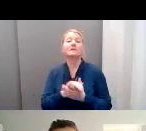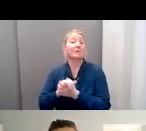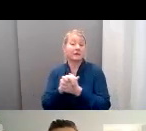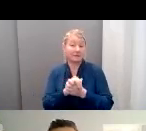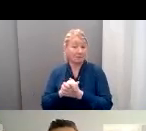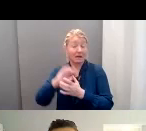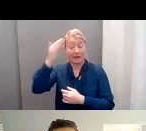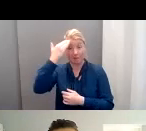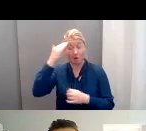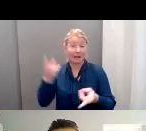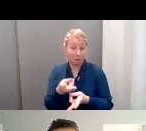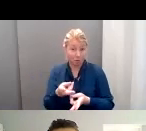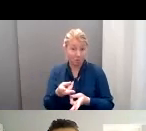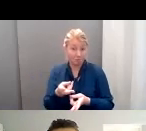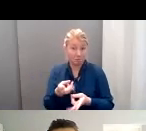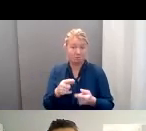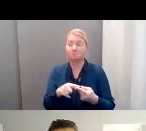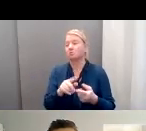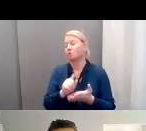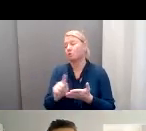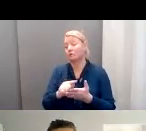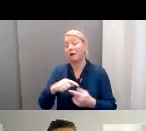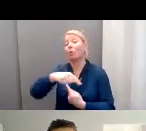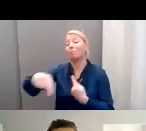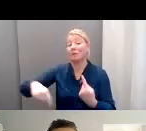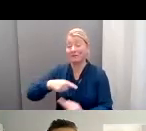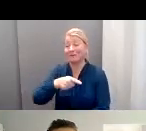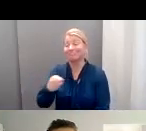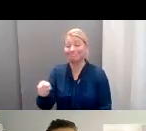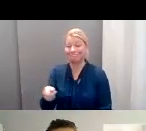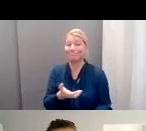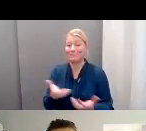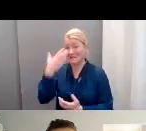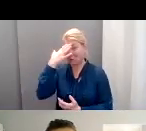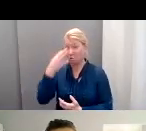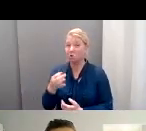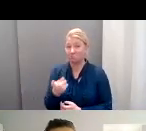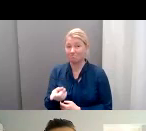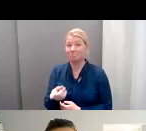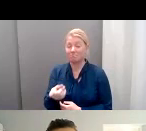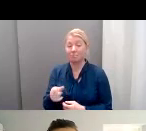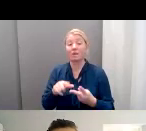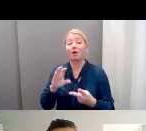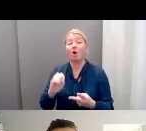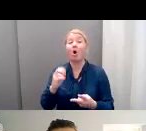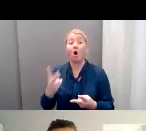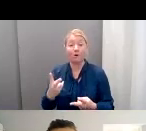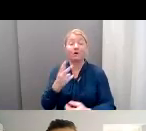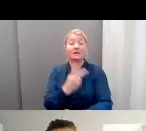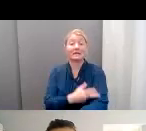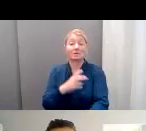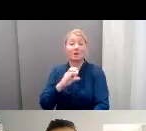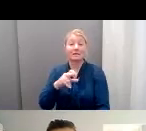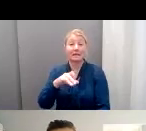Och det handlar ofta om okunskap från omgivningen. Det handlar om avsexualisering. Det handlar